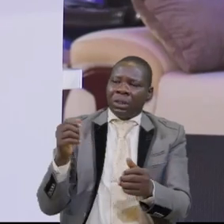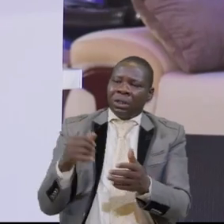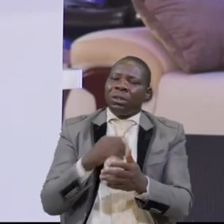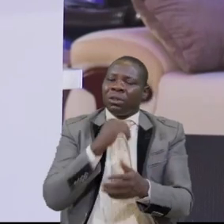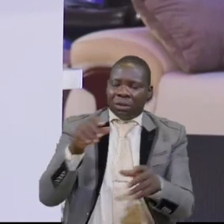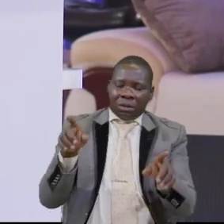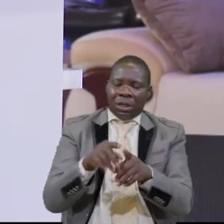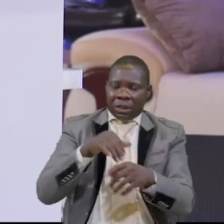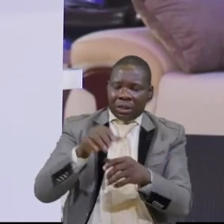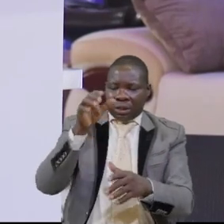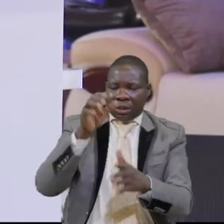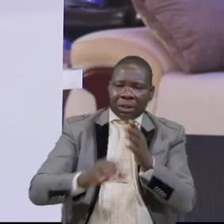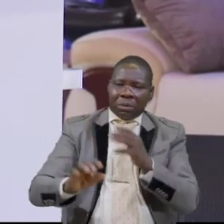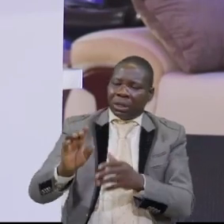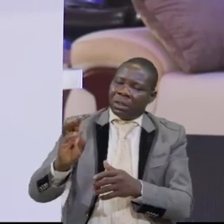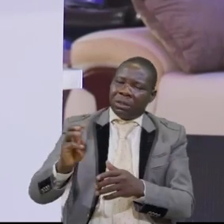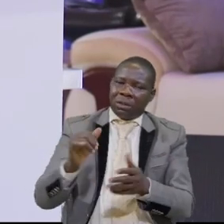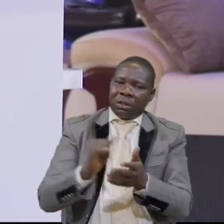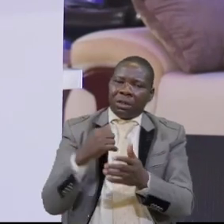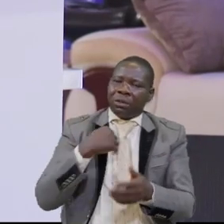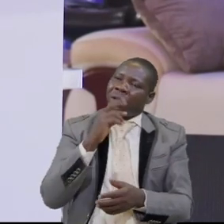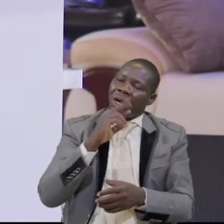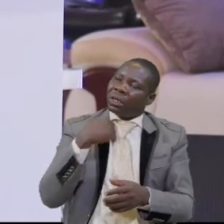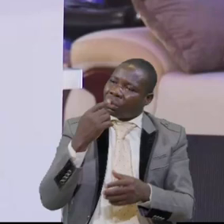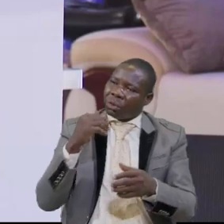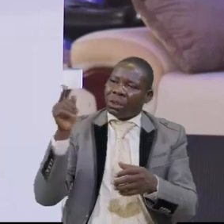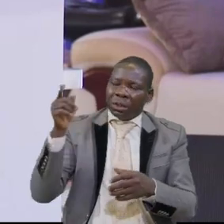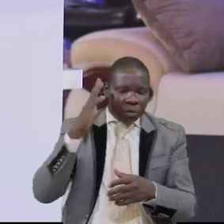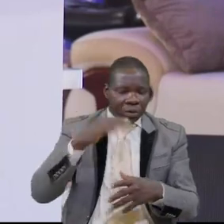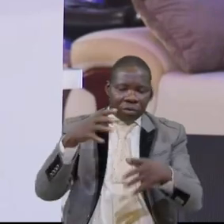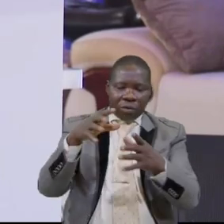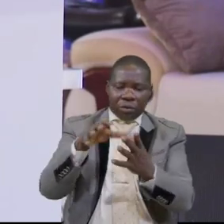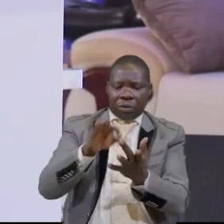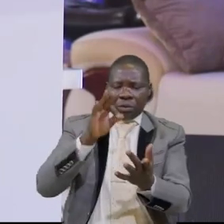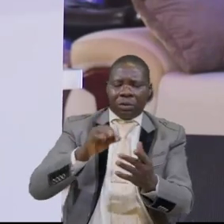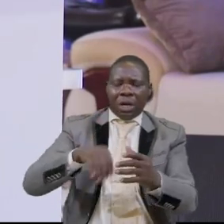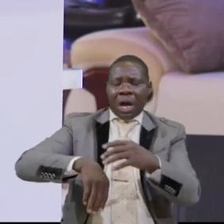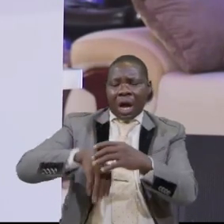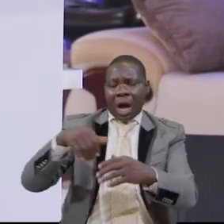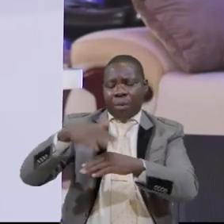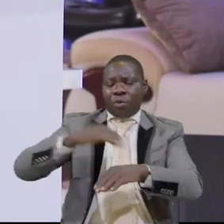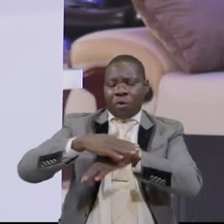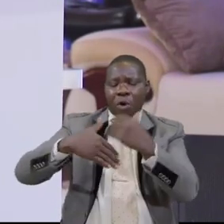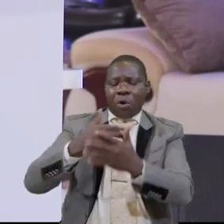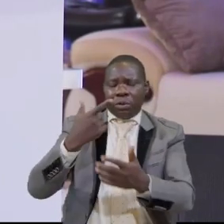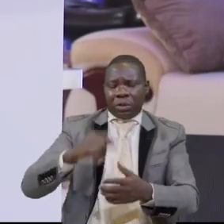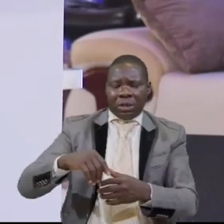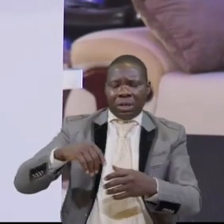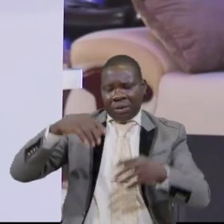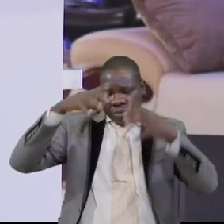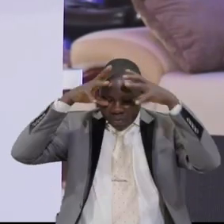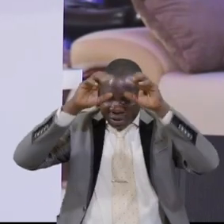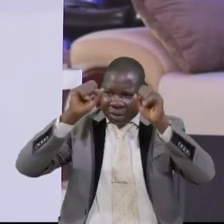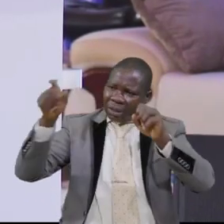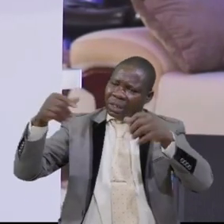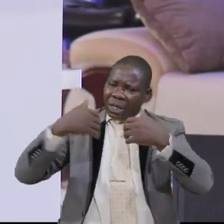dit. Il était au-dessus de tous. Il avait un salut